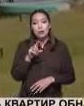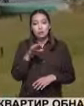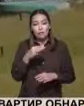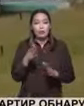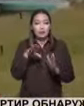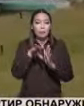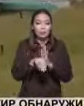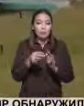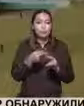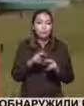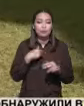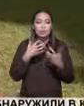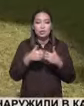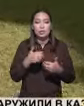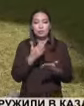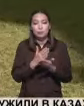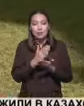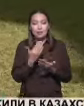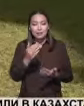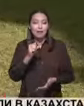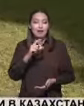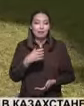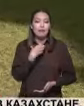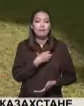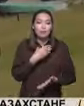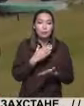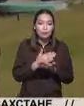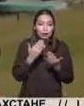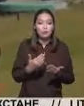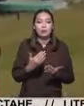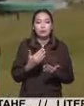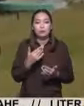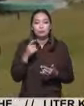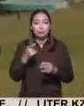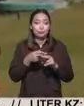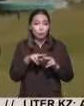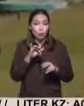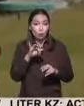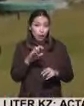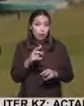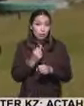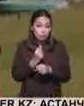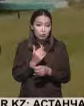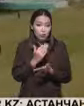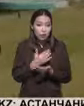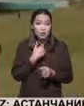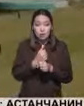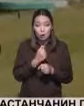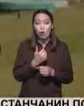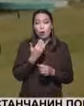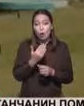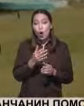которую мы считаем является и также атомной энергетикой. Мы добываем уран, мы его перерабатываем, мы делаем соответствующее